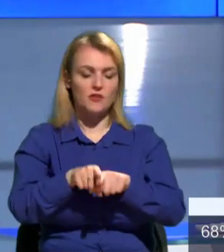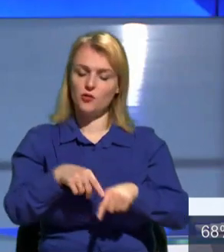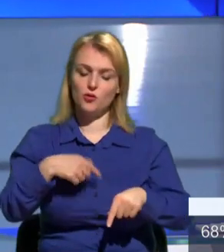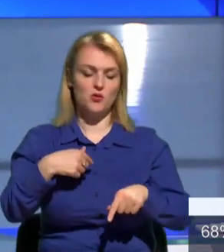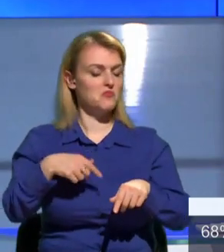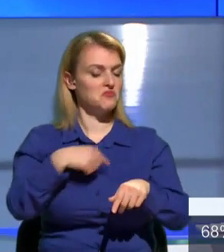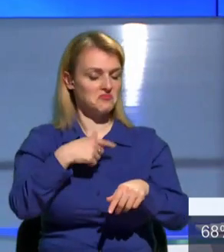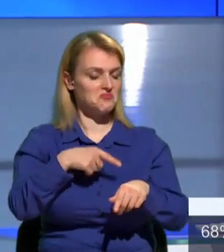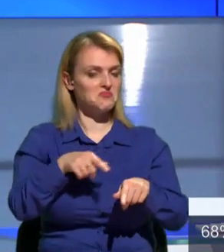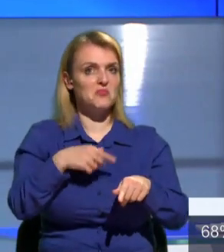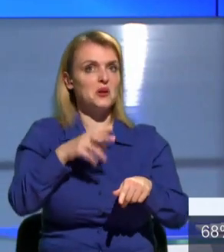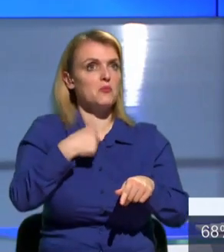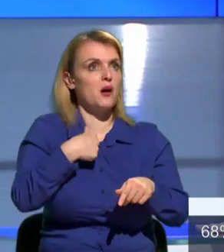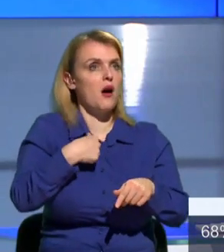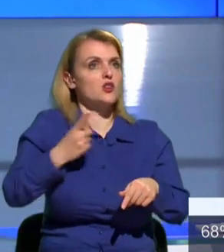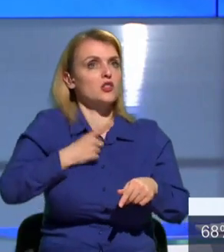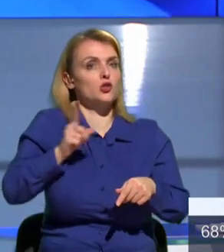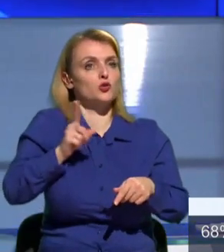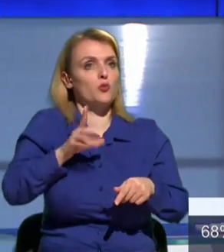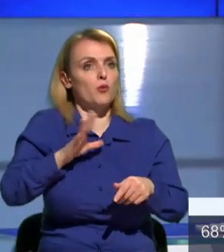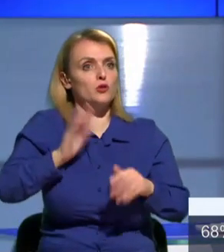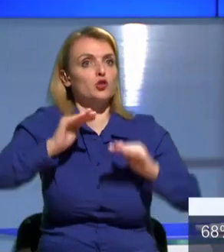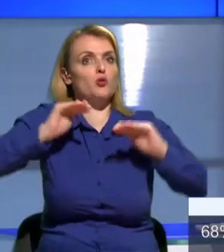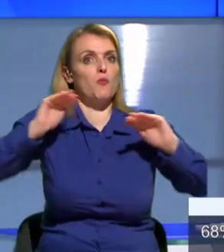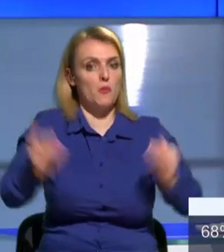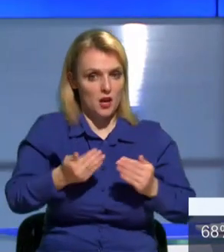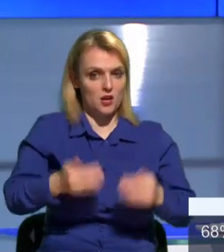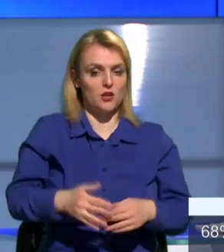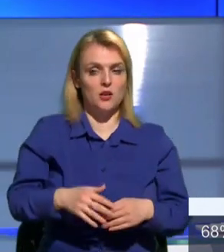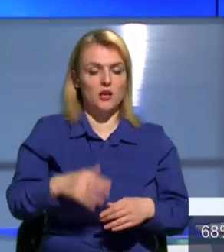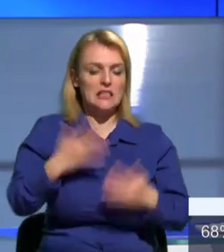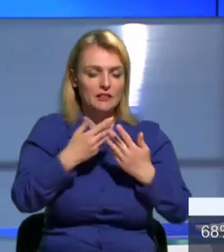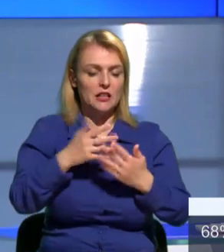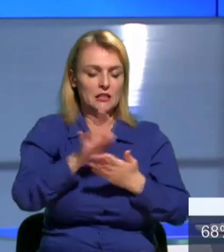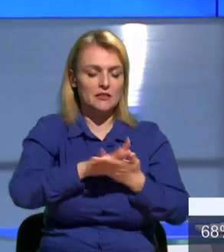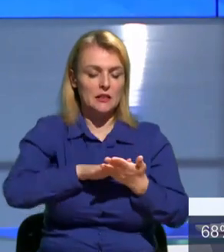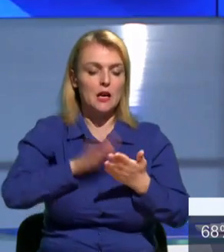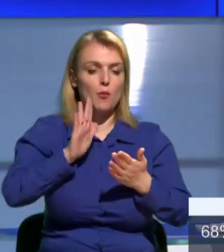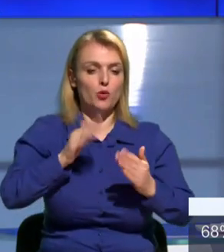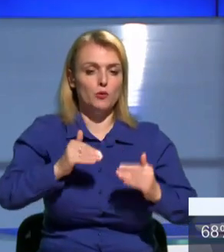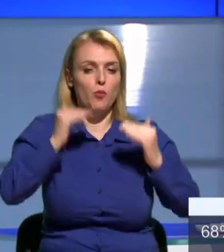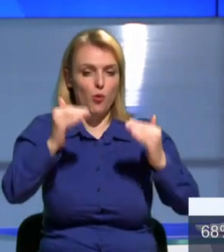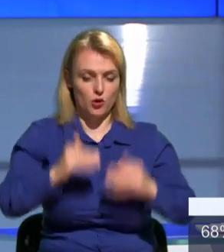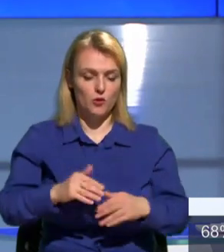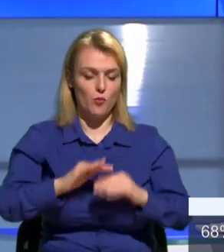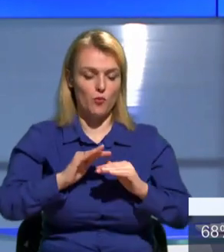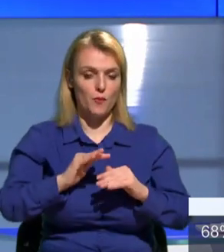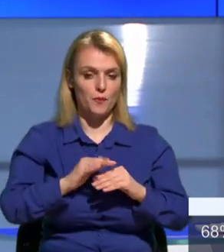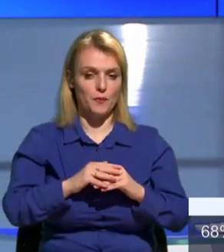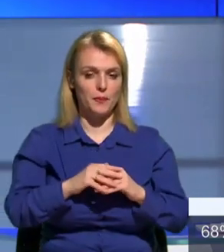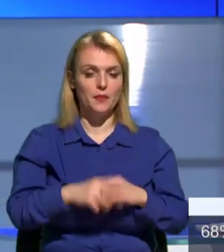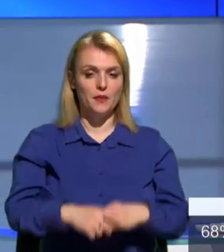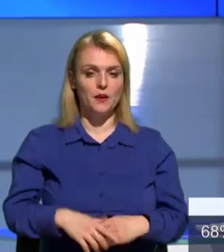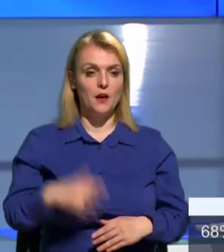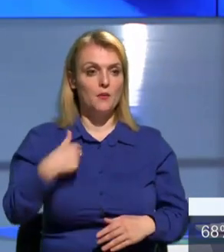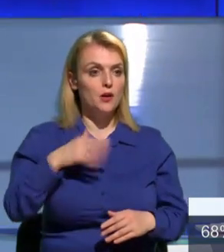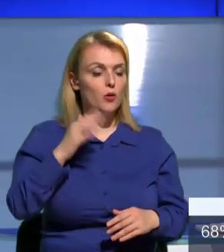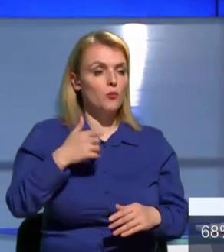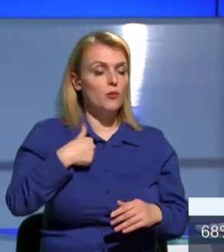decât cea care am prognozat. Pentru că lucrurile merg mai bine decât noi împreună cu experții străini prognozam în